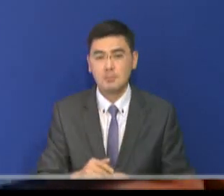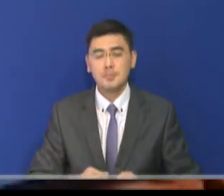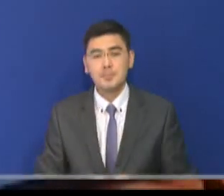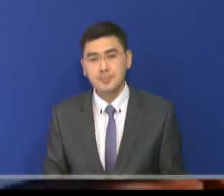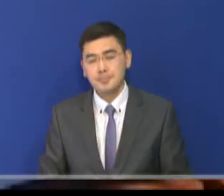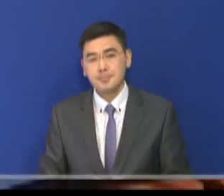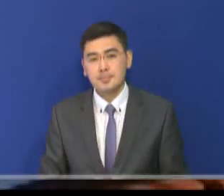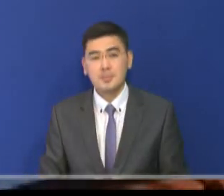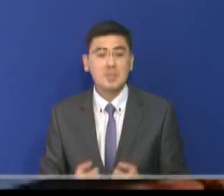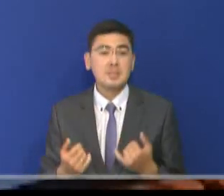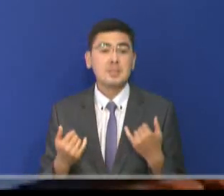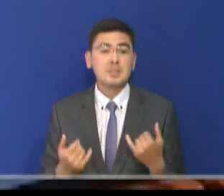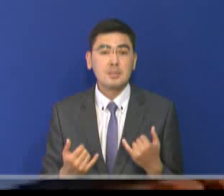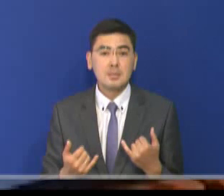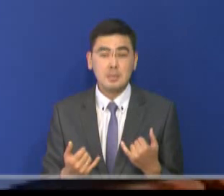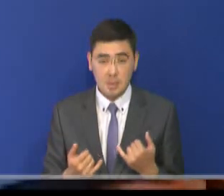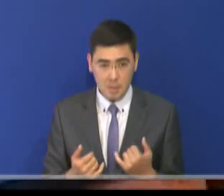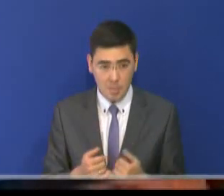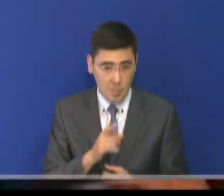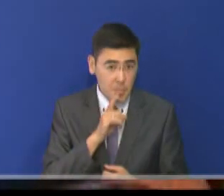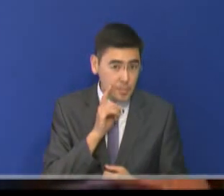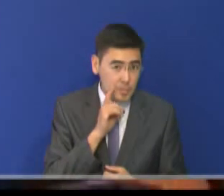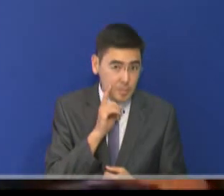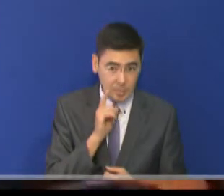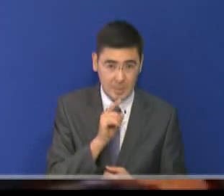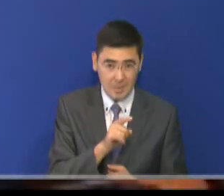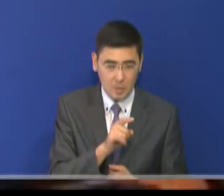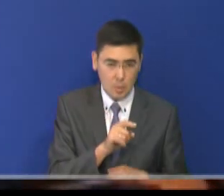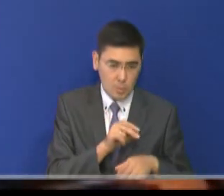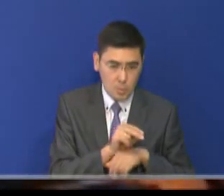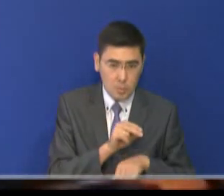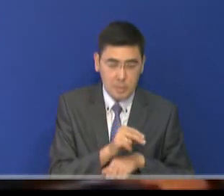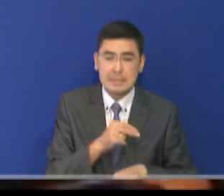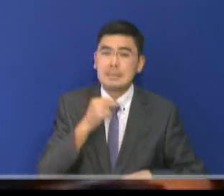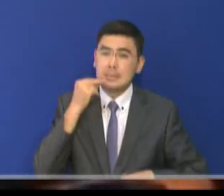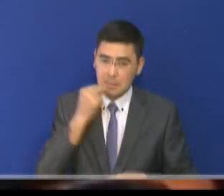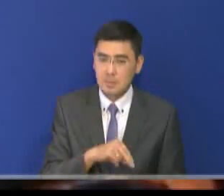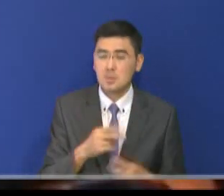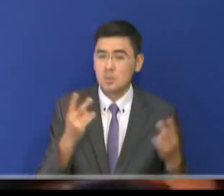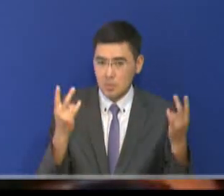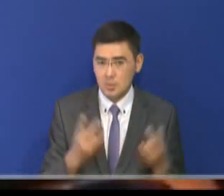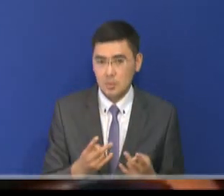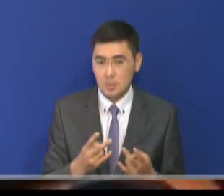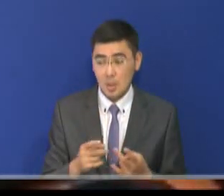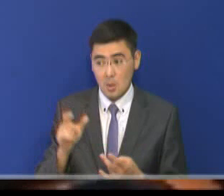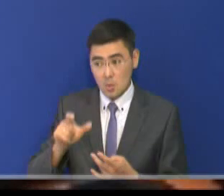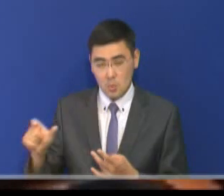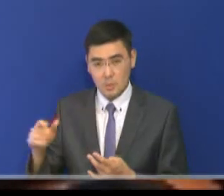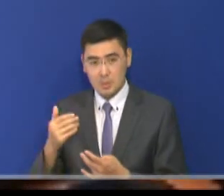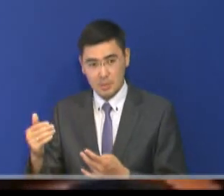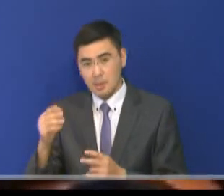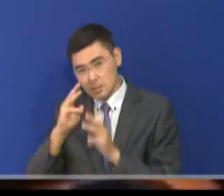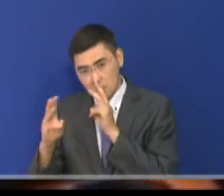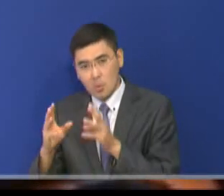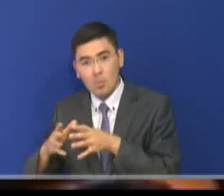Для этого особое внимание нужно уделять обучению молодых специалистов. В частности, планируется увеличение заработной платы учителей, увеличение